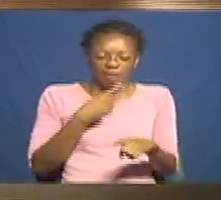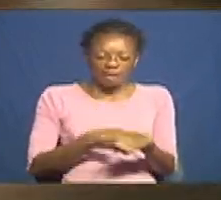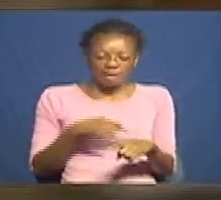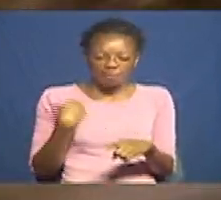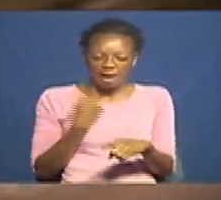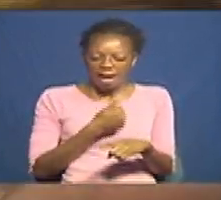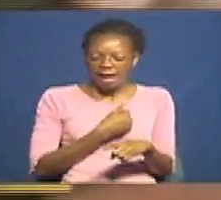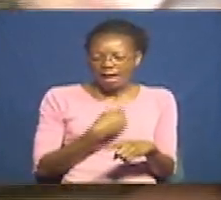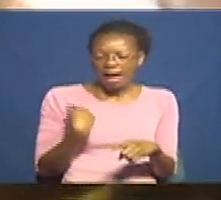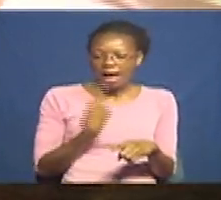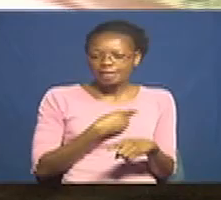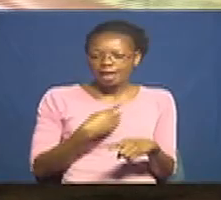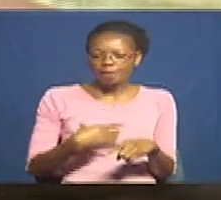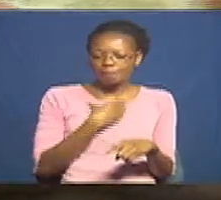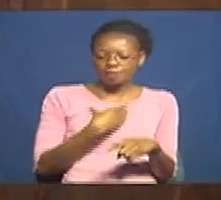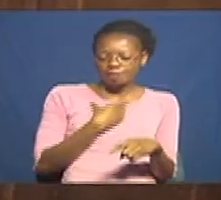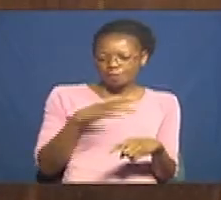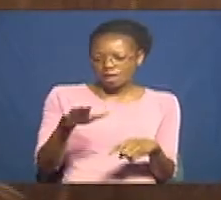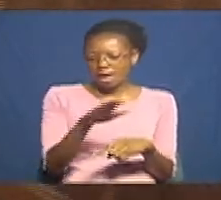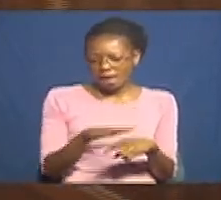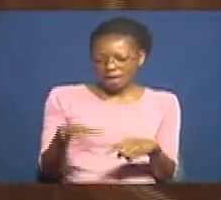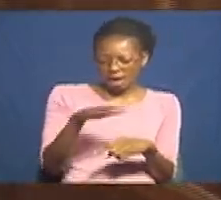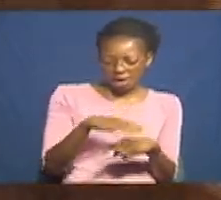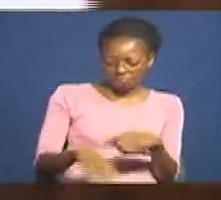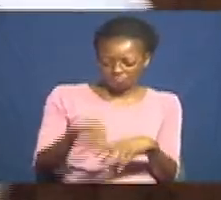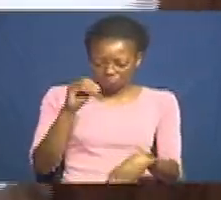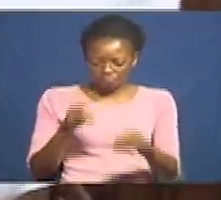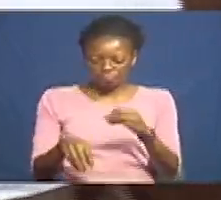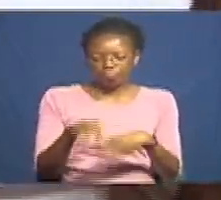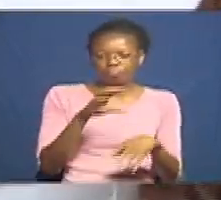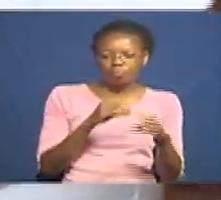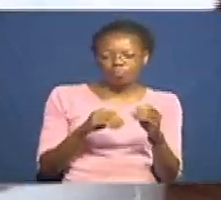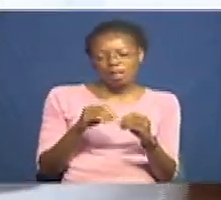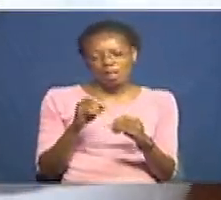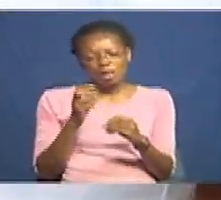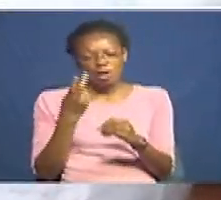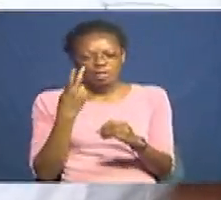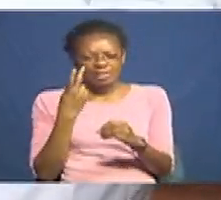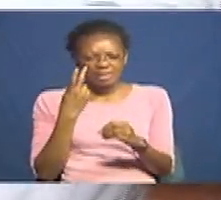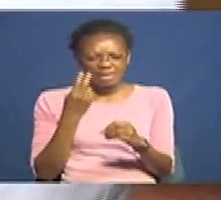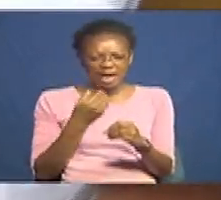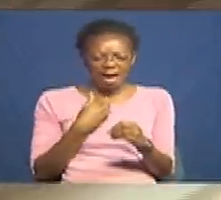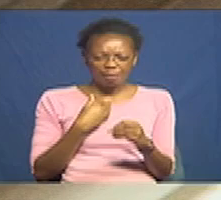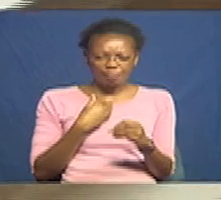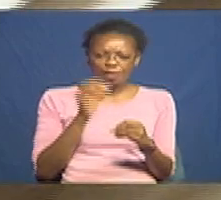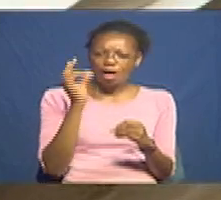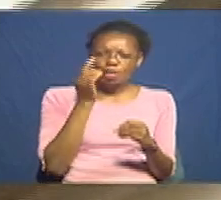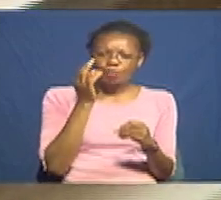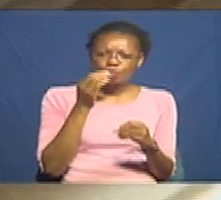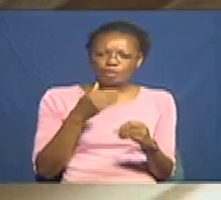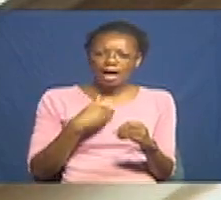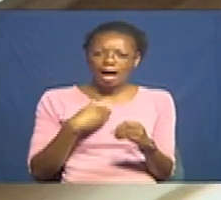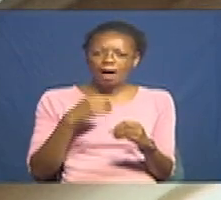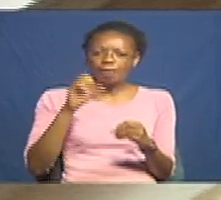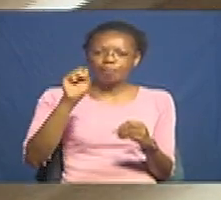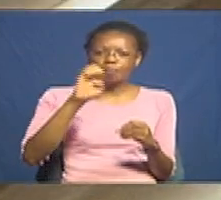Tunachukua, tunaleta, tunaweka katika spirit. Licha ya kwamba kazi hii ni ya kufurahisha, kwani tunahifadhi rasilimali